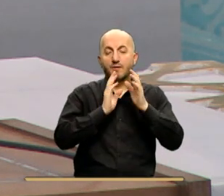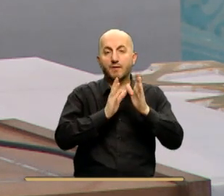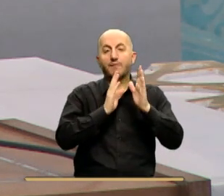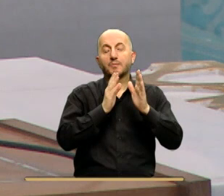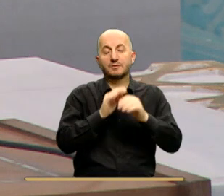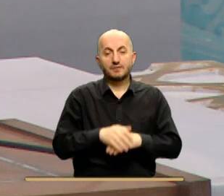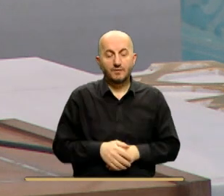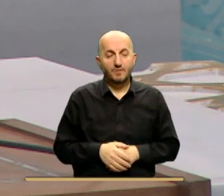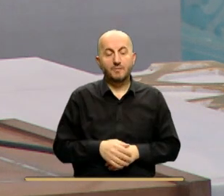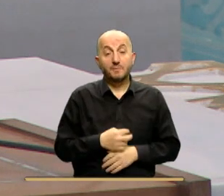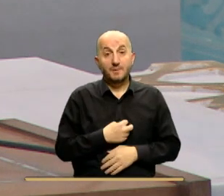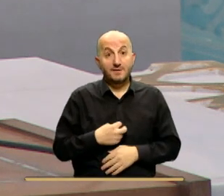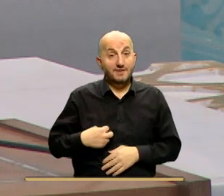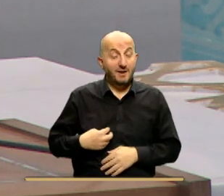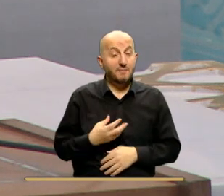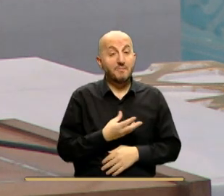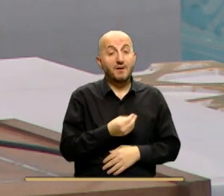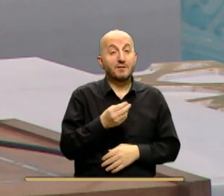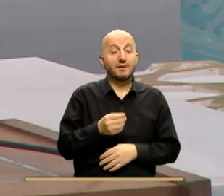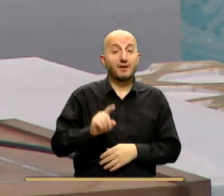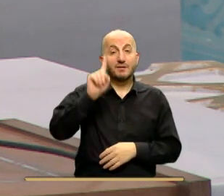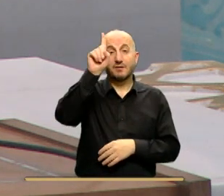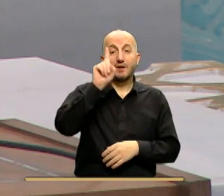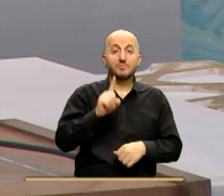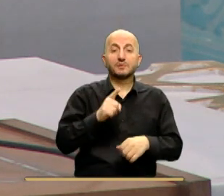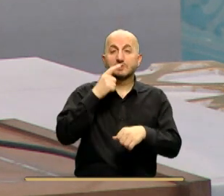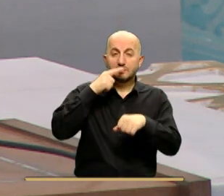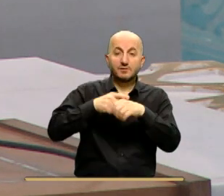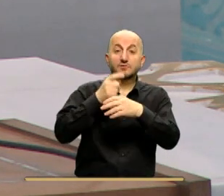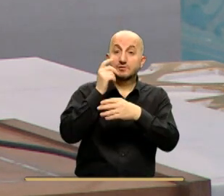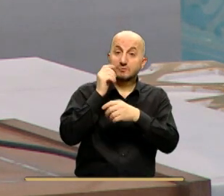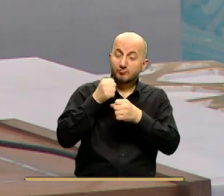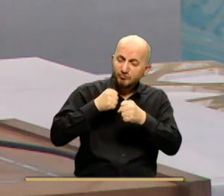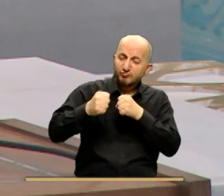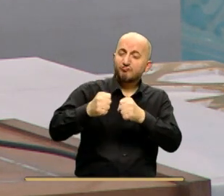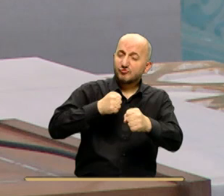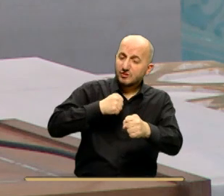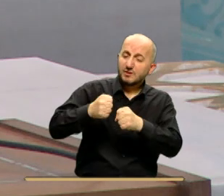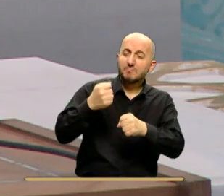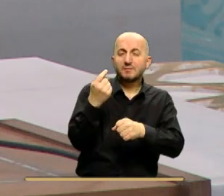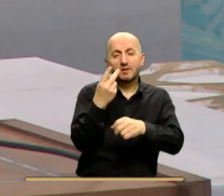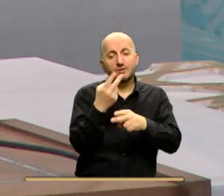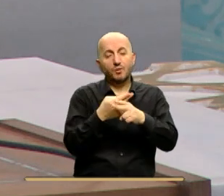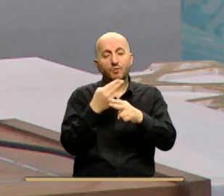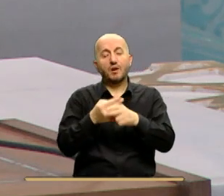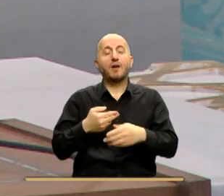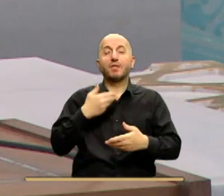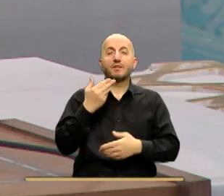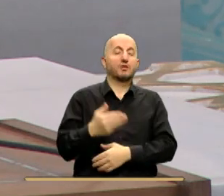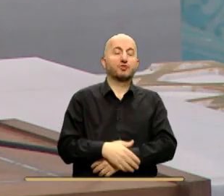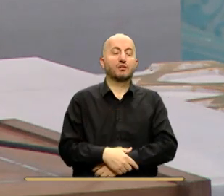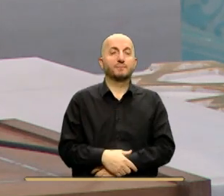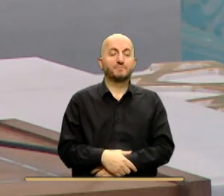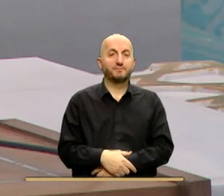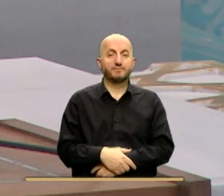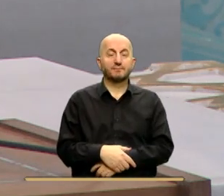sizlere peygamberlerin tevhid mücadelesinden birkaç örnek de bahsedeceğim Kur'an'ın ifadesiyle.